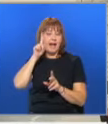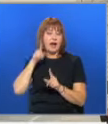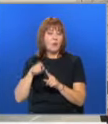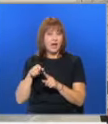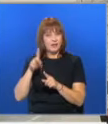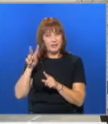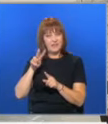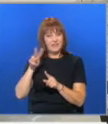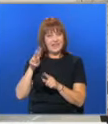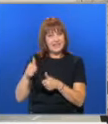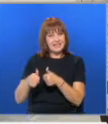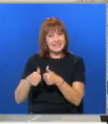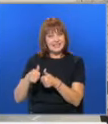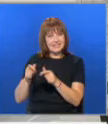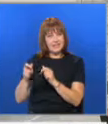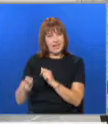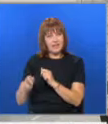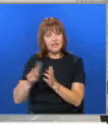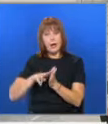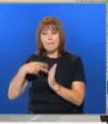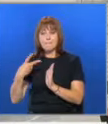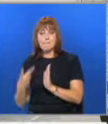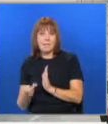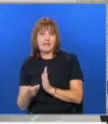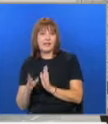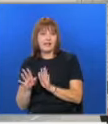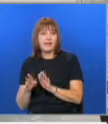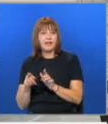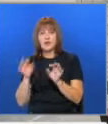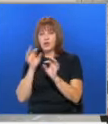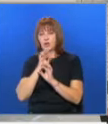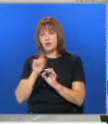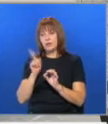състезателки са падали в техните състезания,